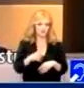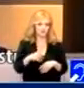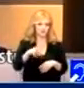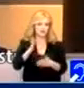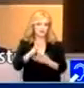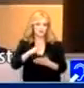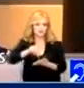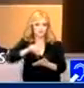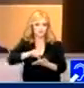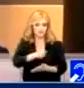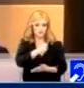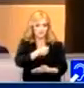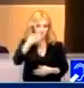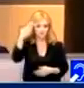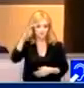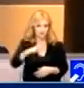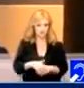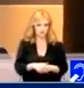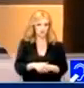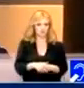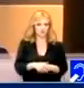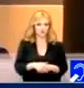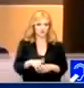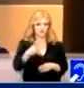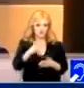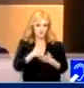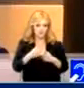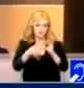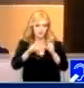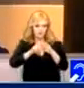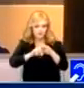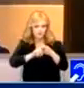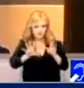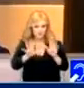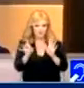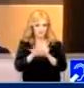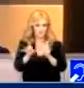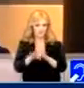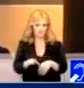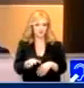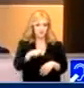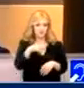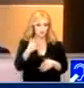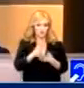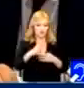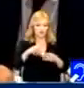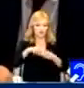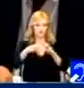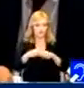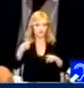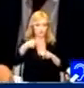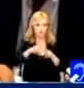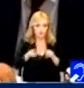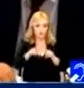military presence, energy dependency, fake news and propaganda. These are all regional security threats. Cea